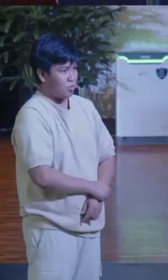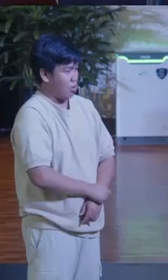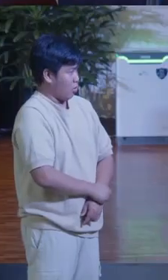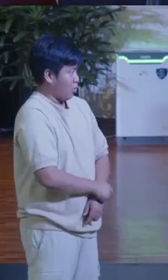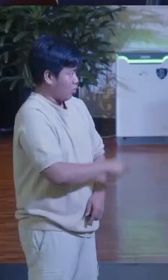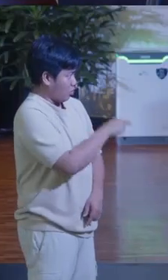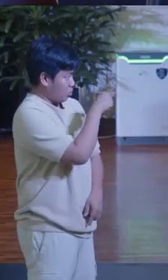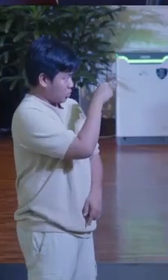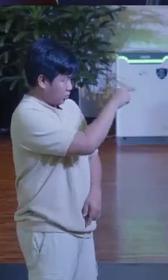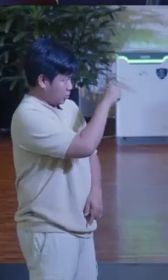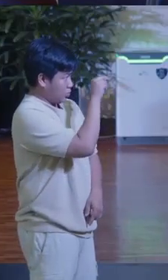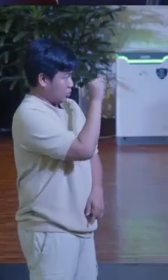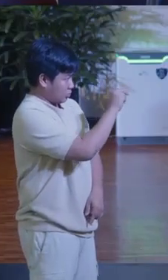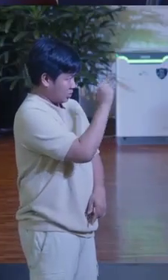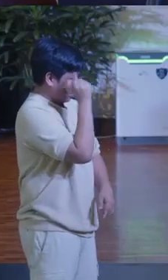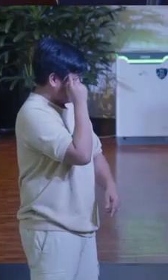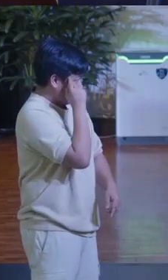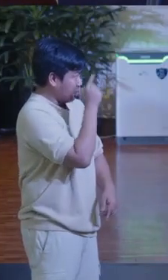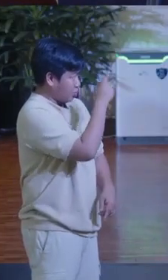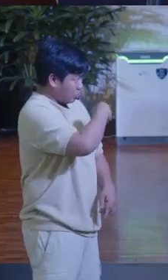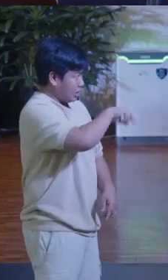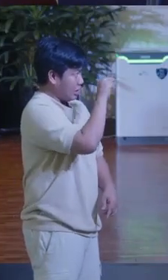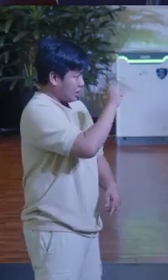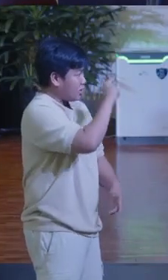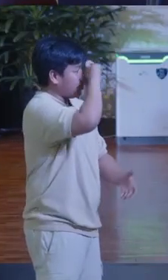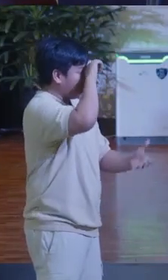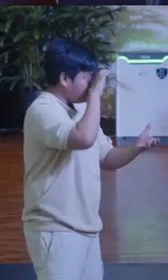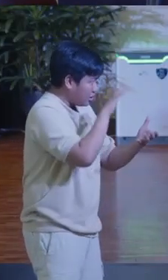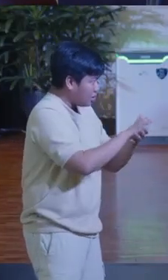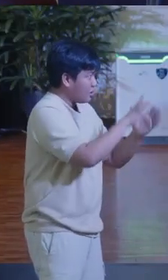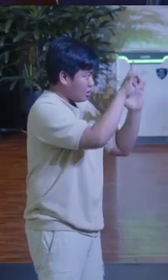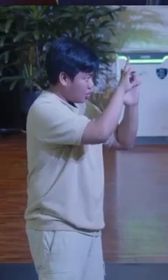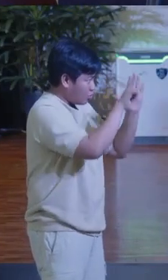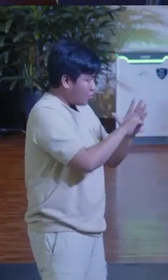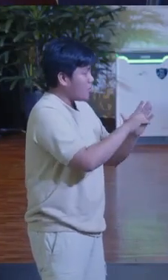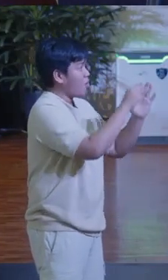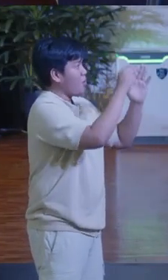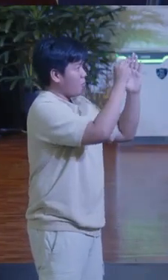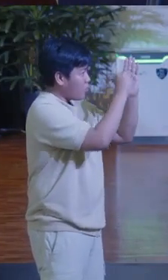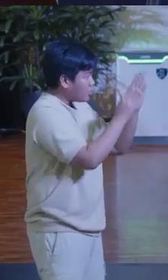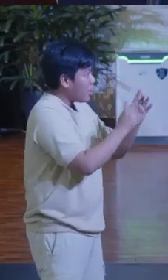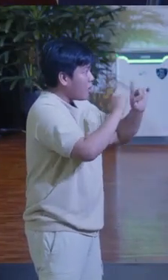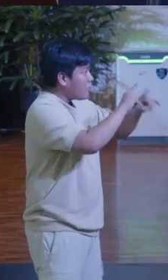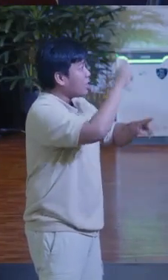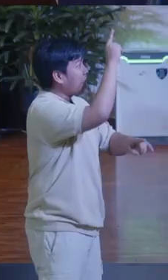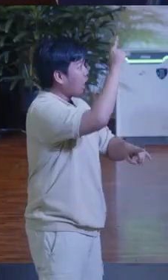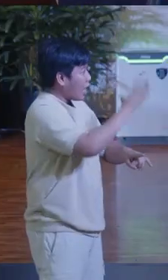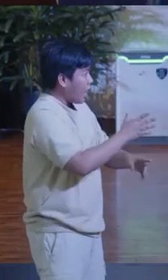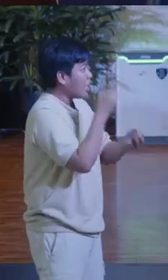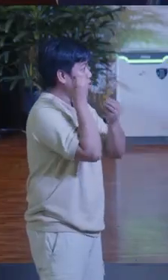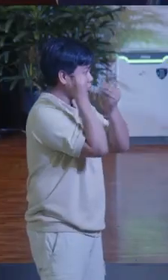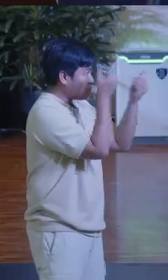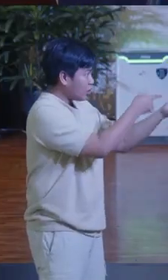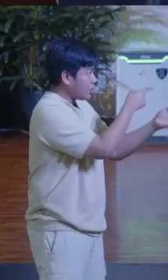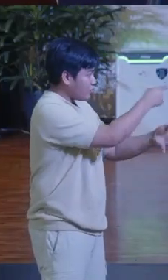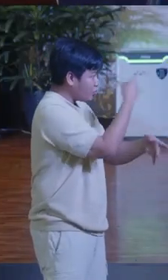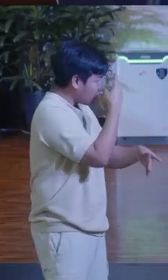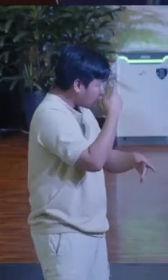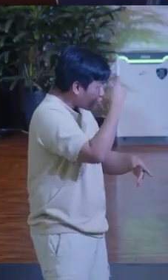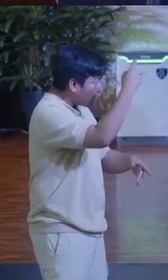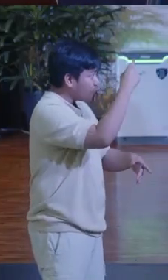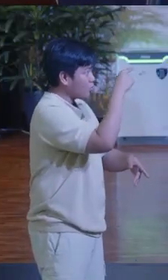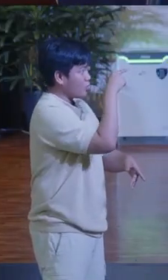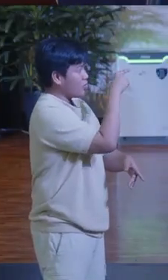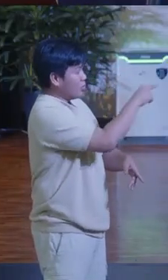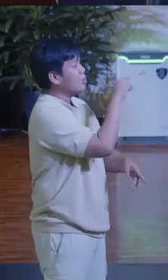pa rin nating sumunod sa mga dietary laws ni Moses. Sinabi na nga sa iyo ng Panginoon mismo sa isang vision sa